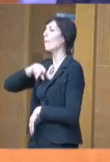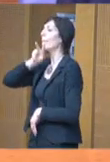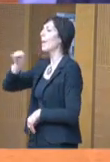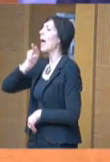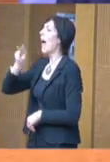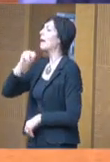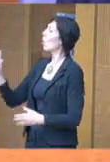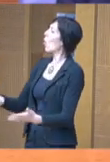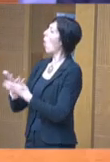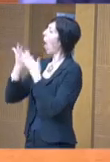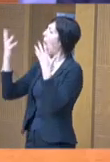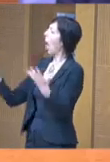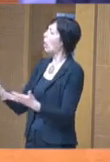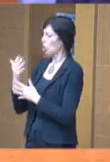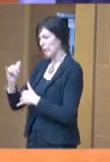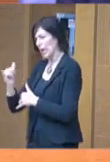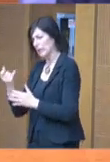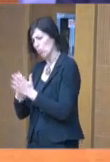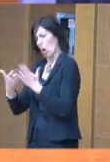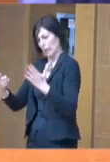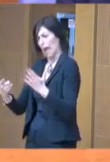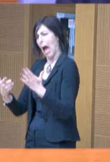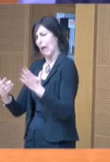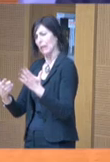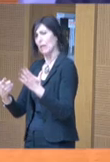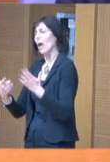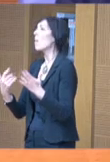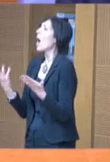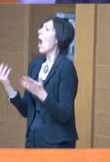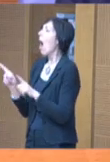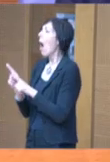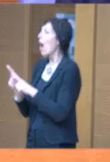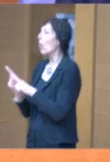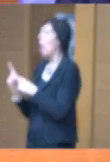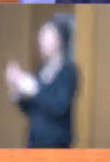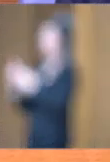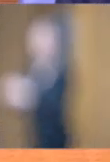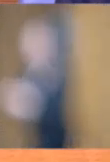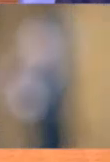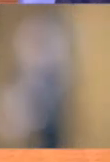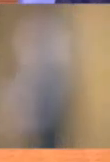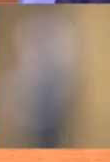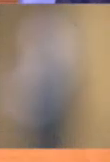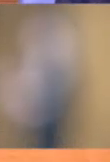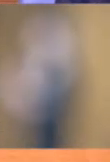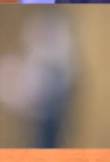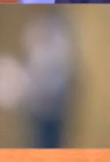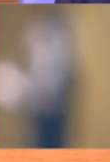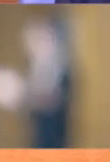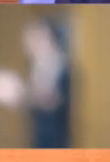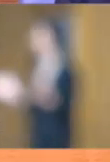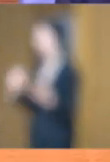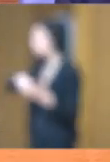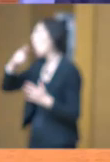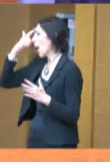di qualcosa, sì, di importante, ma non di vincolante. Invece, come sappiamo noi che siamo qui, anche